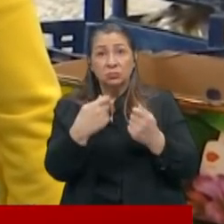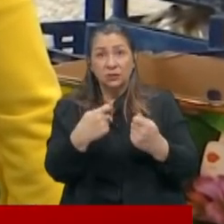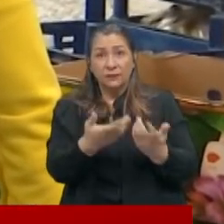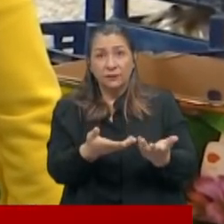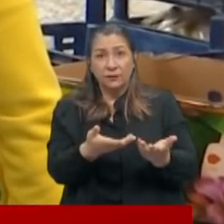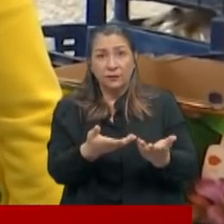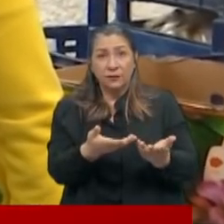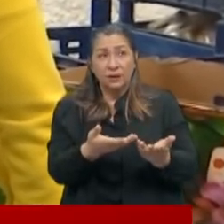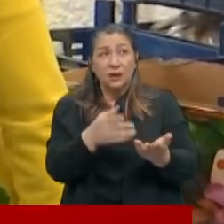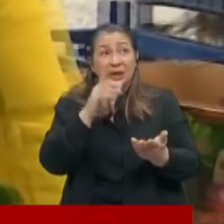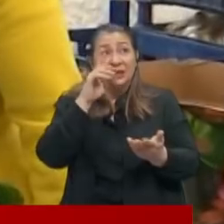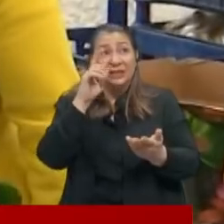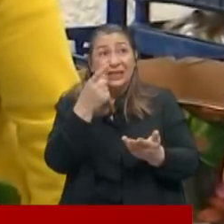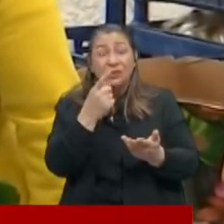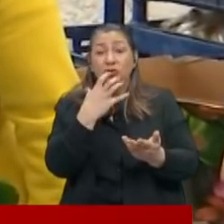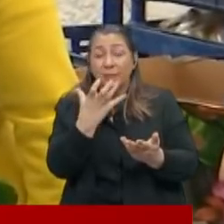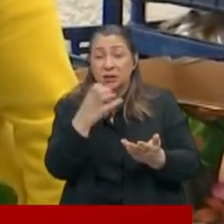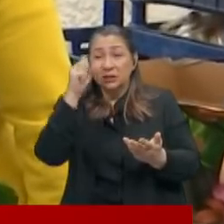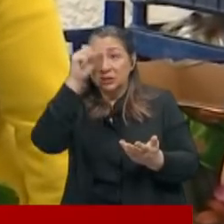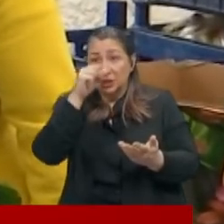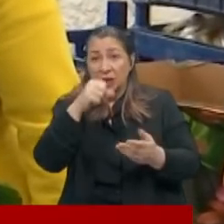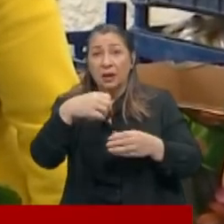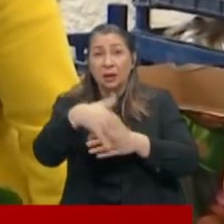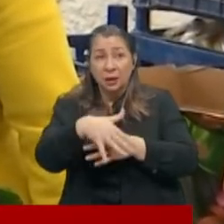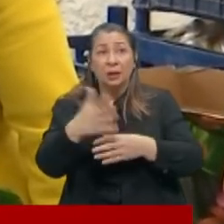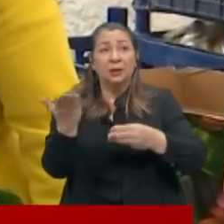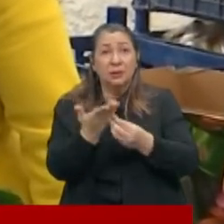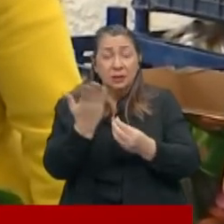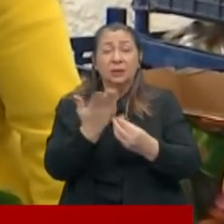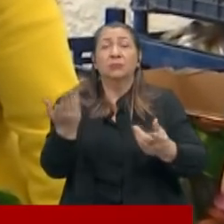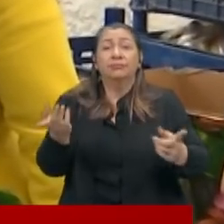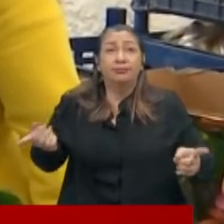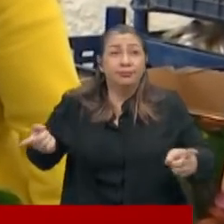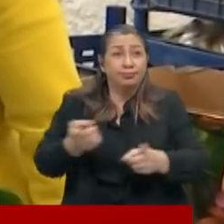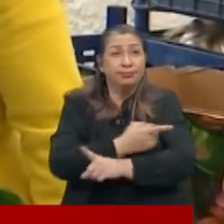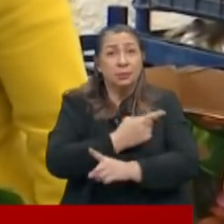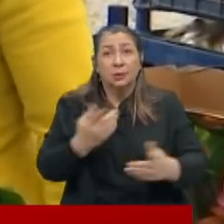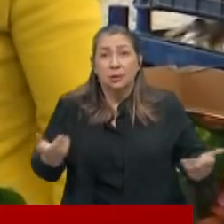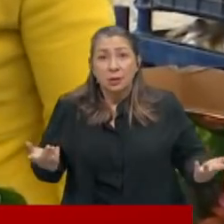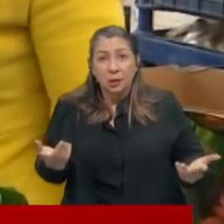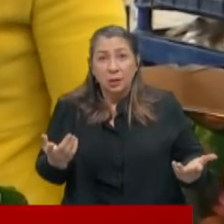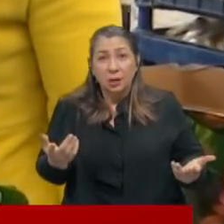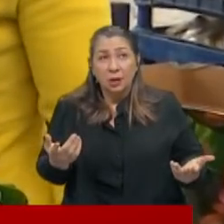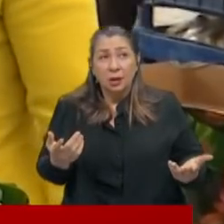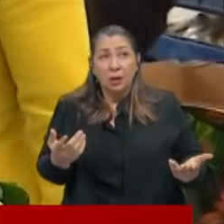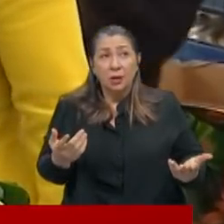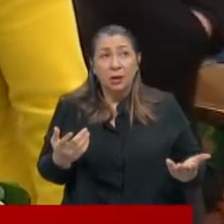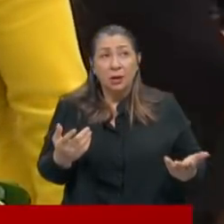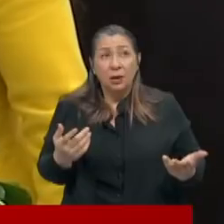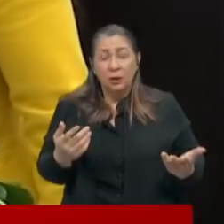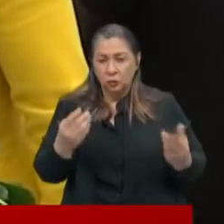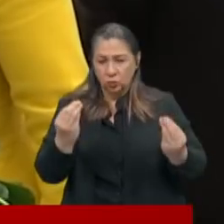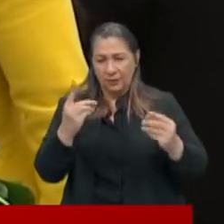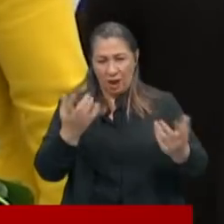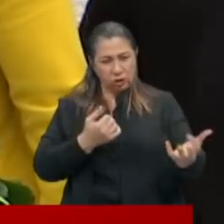oluyor. Ya sadece sebze, domatesi var, salatası var, daha yeşilliği var, meyvesi var. Yani bir düzgün